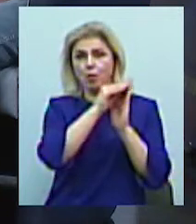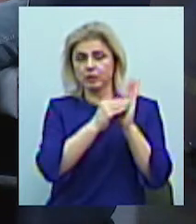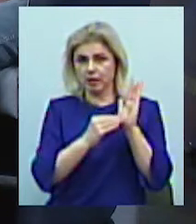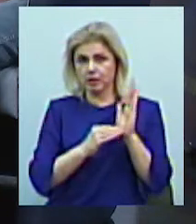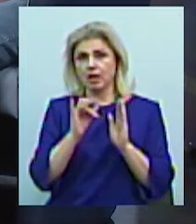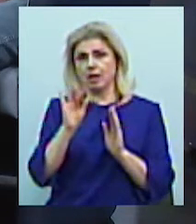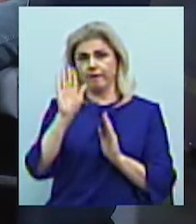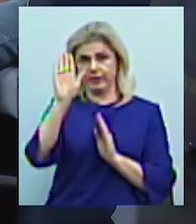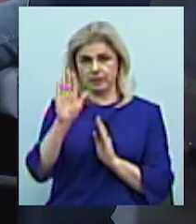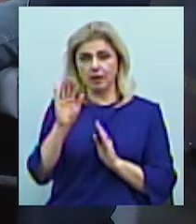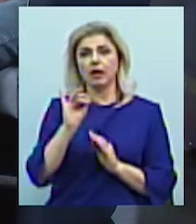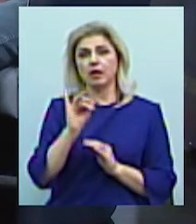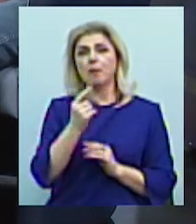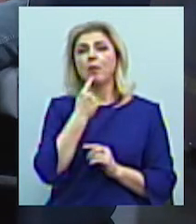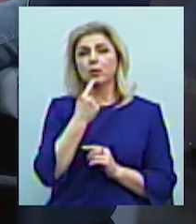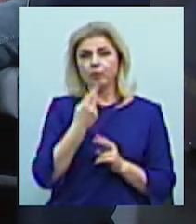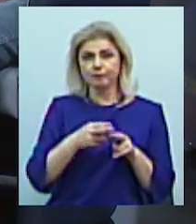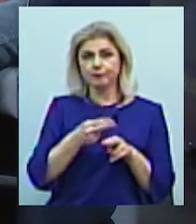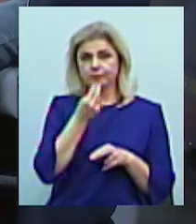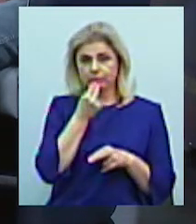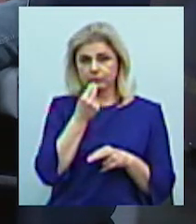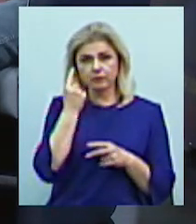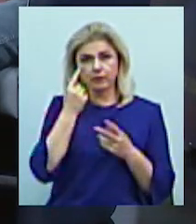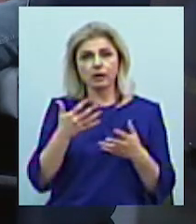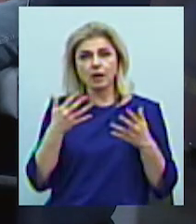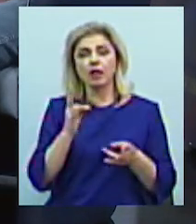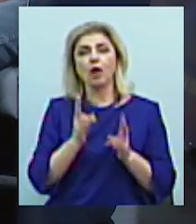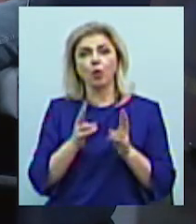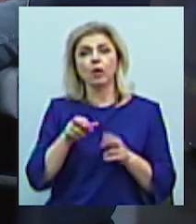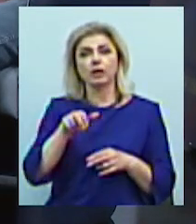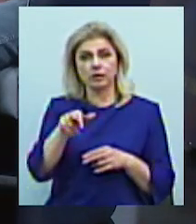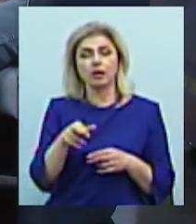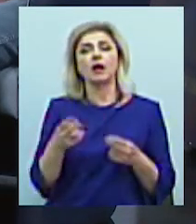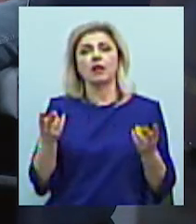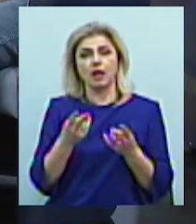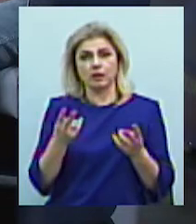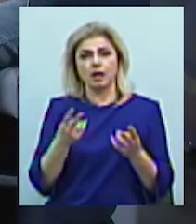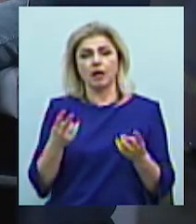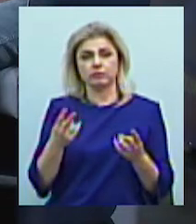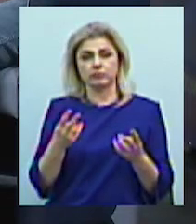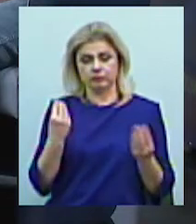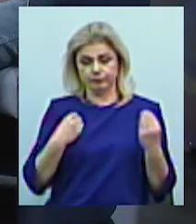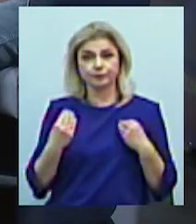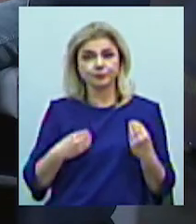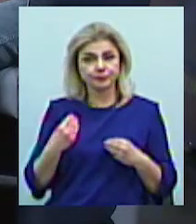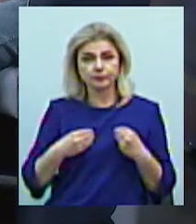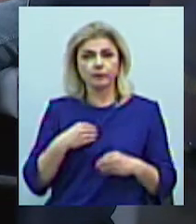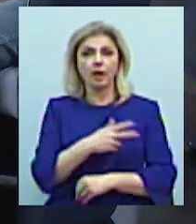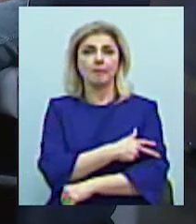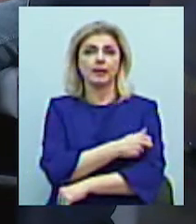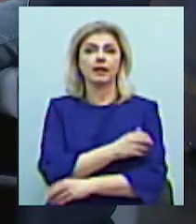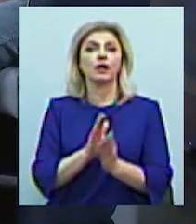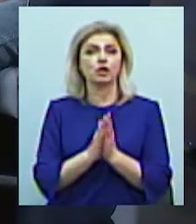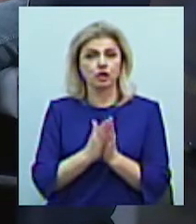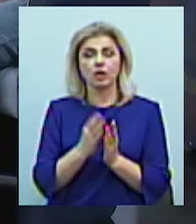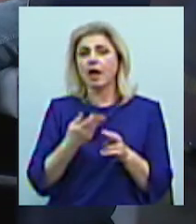право попробовать этот продукт. Ну, понятное дело, на кухню зайти надо в определенном обмундировании с медицинской книжкой, но